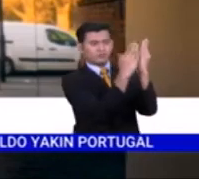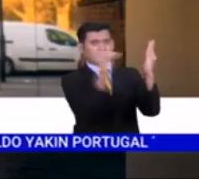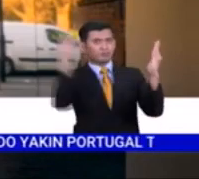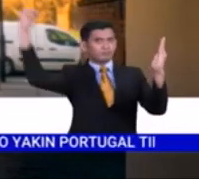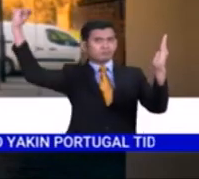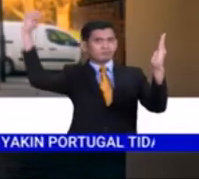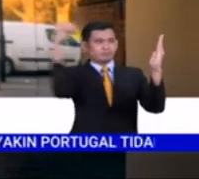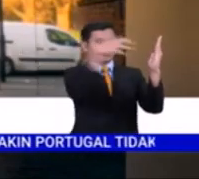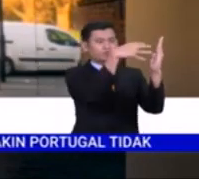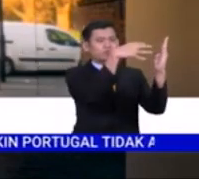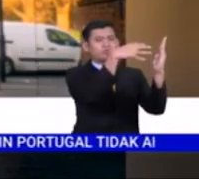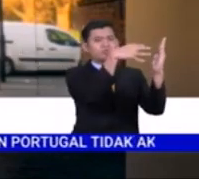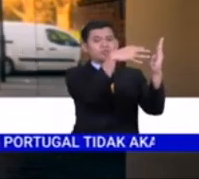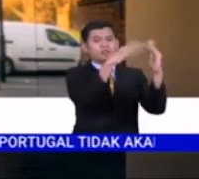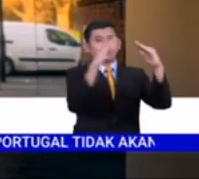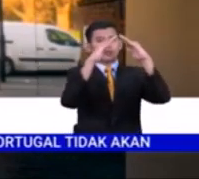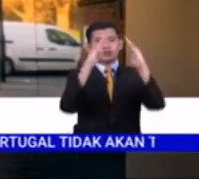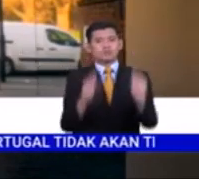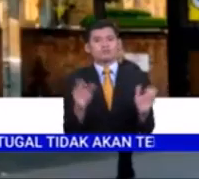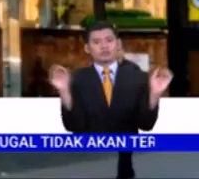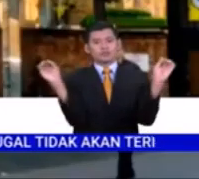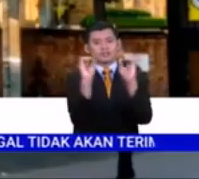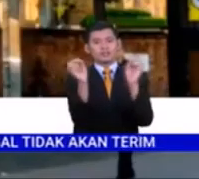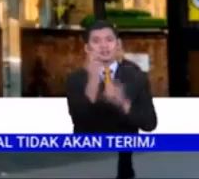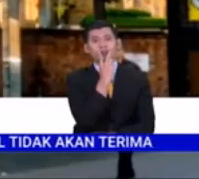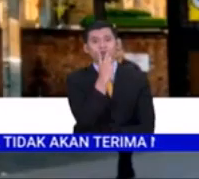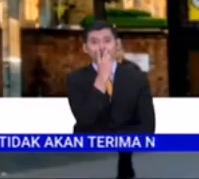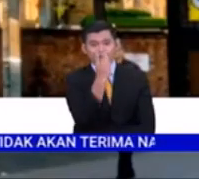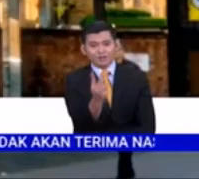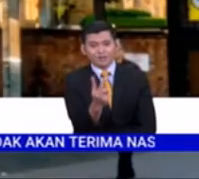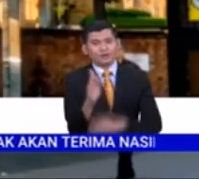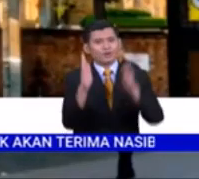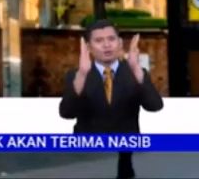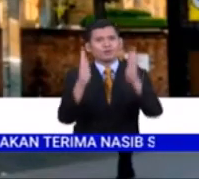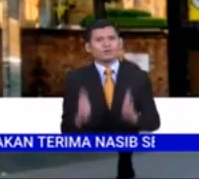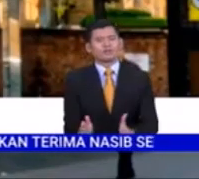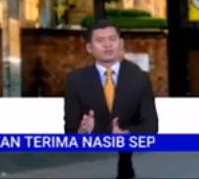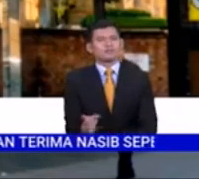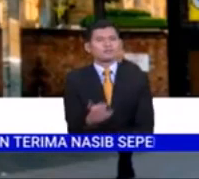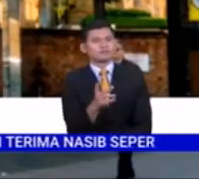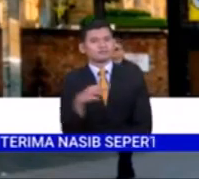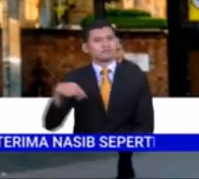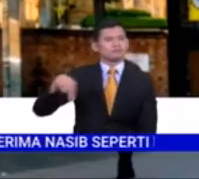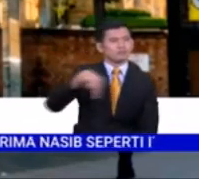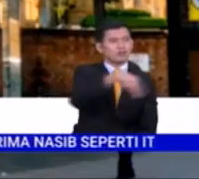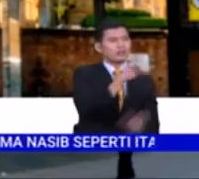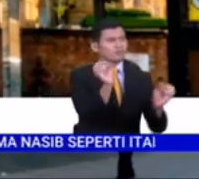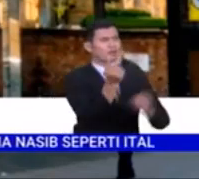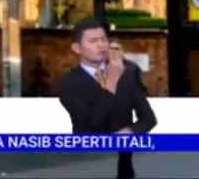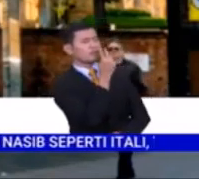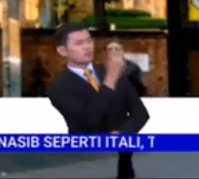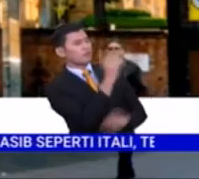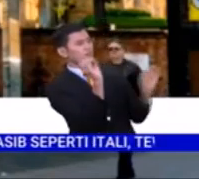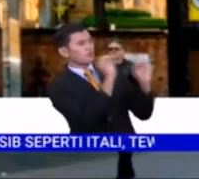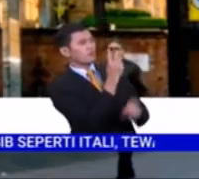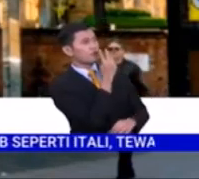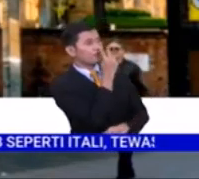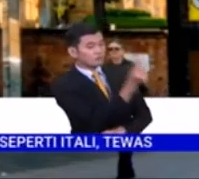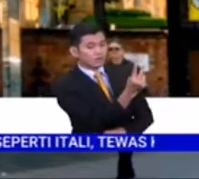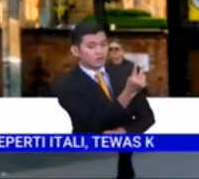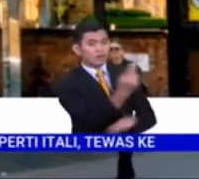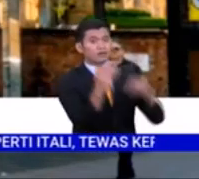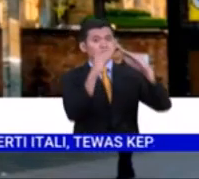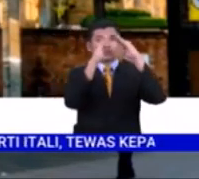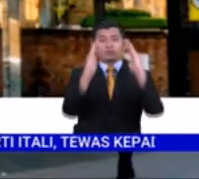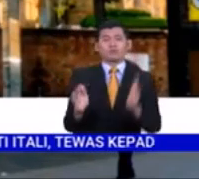Sekaligus menyebabkan rumah tersebut seperti tidak kelihatan. Orang ramai yang lalu-lalang tidak dapat melihat ke dalam rumah yang direka arkitek bernama